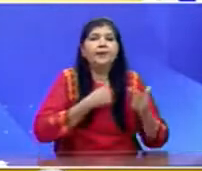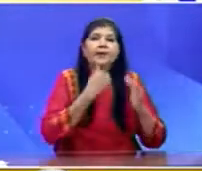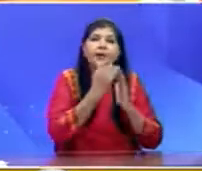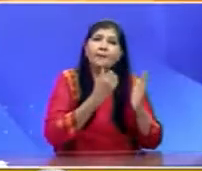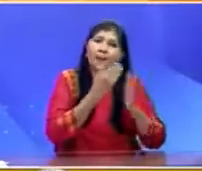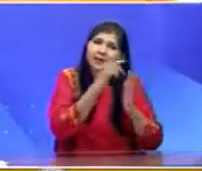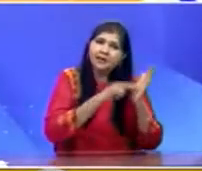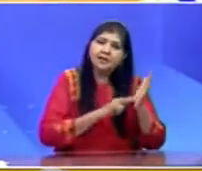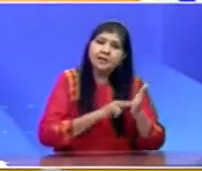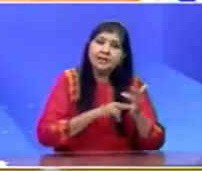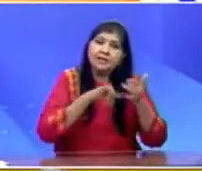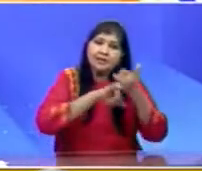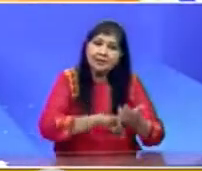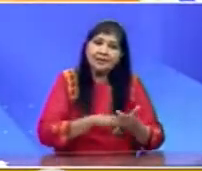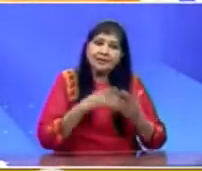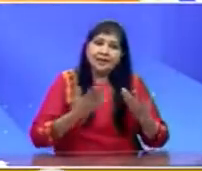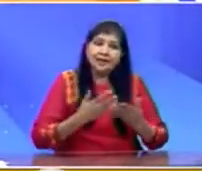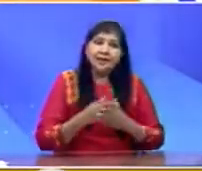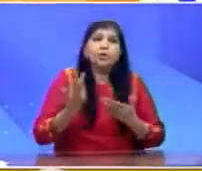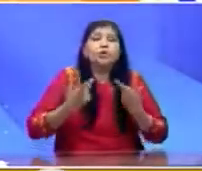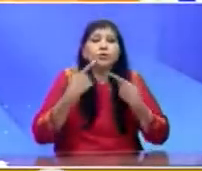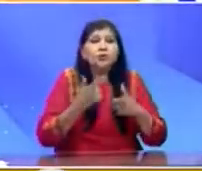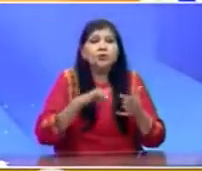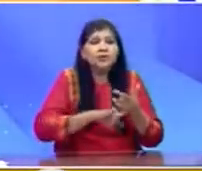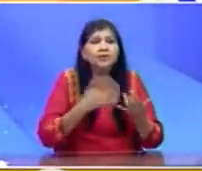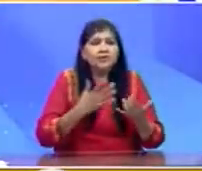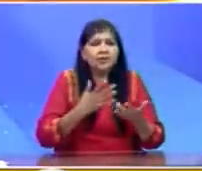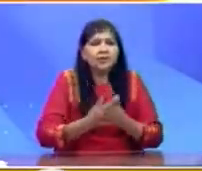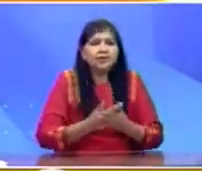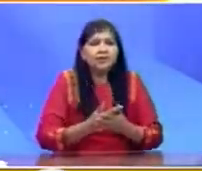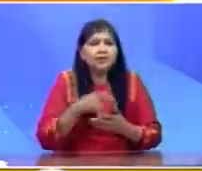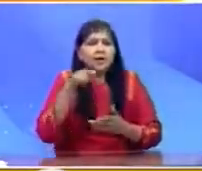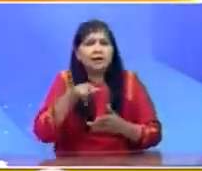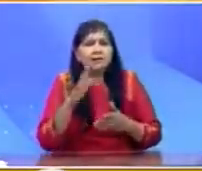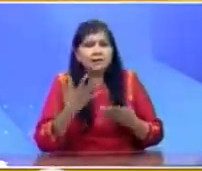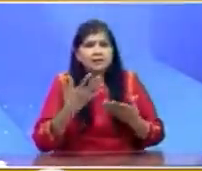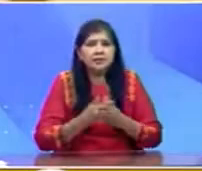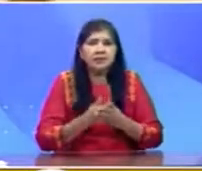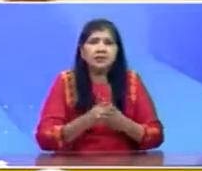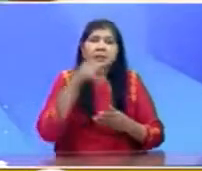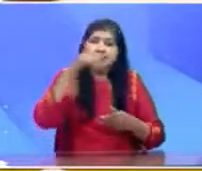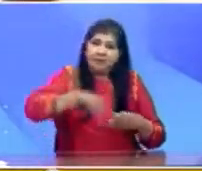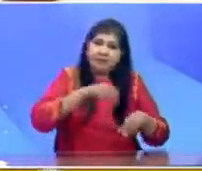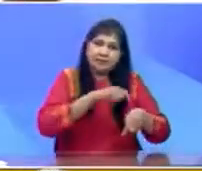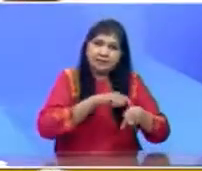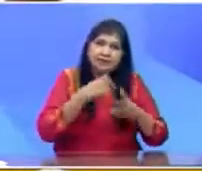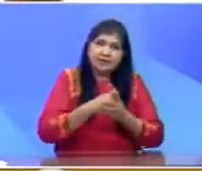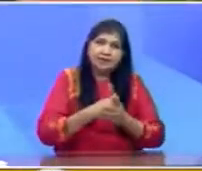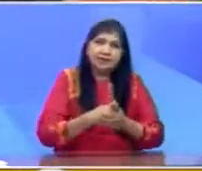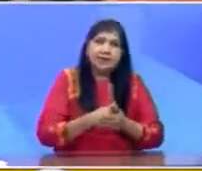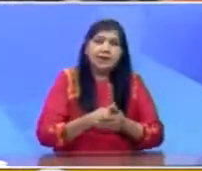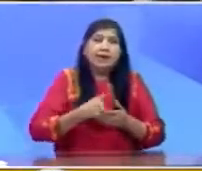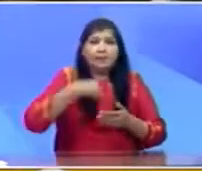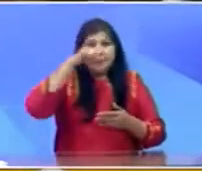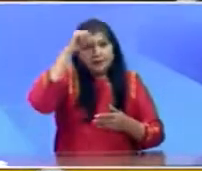बात बहुत खास है। इसका कारण है इस बार का स्वतंत्रता